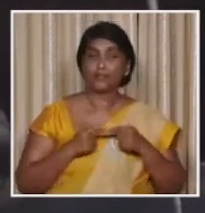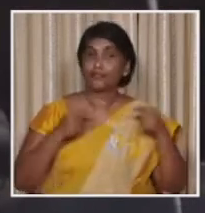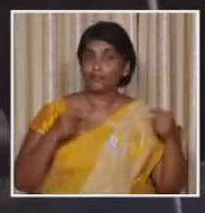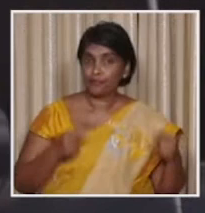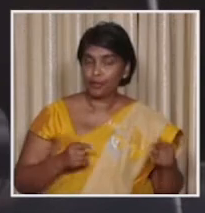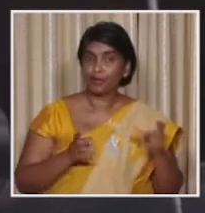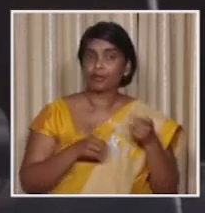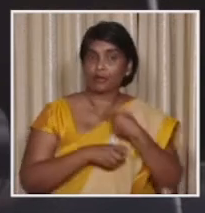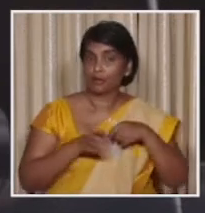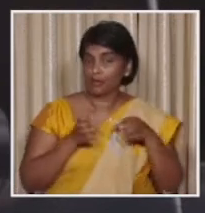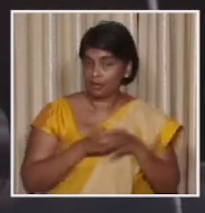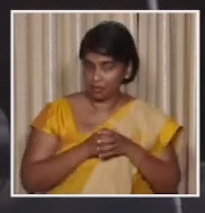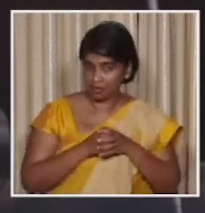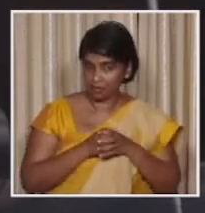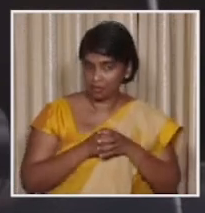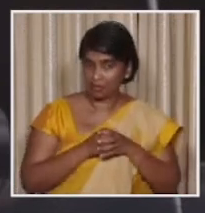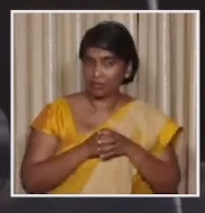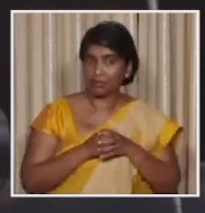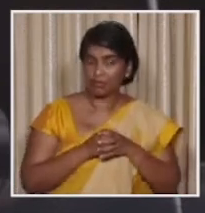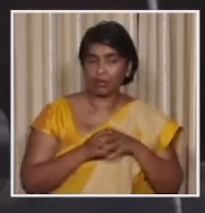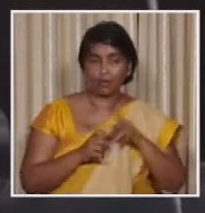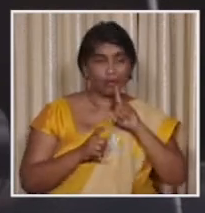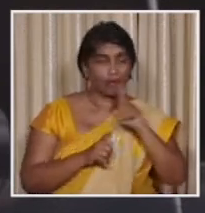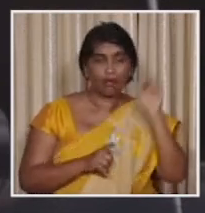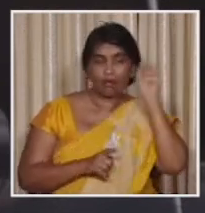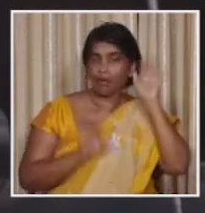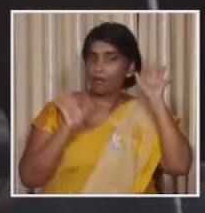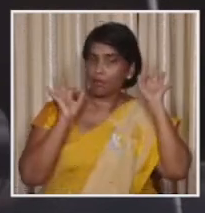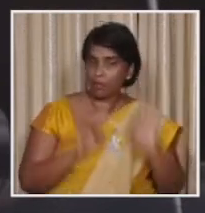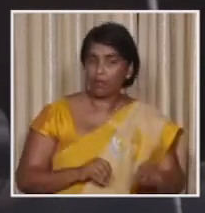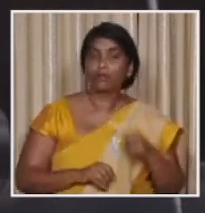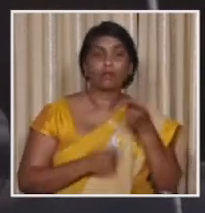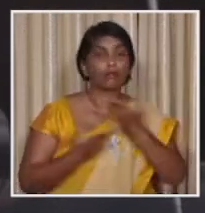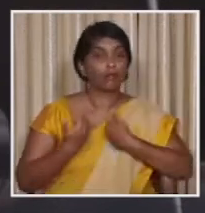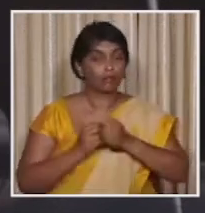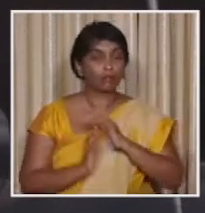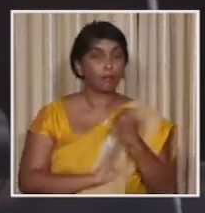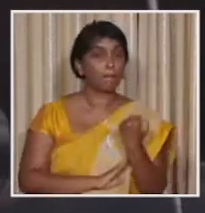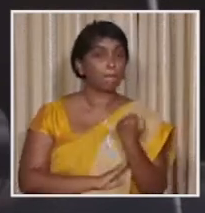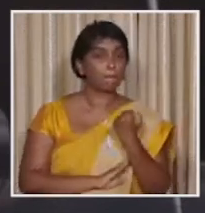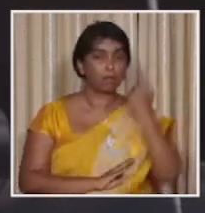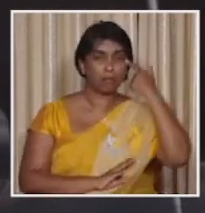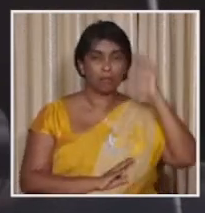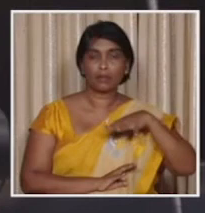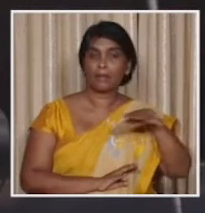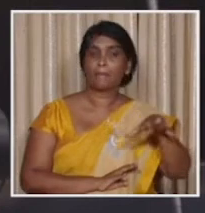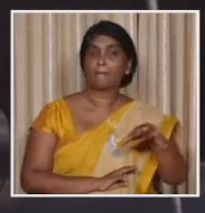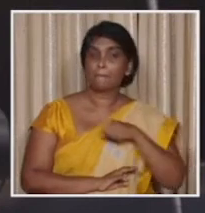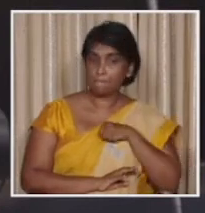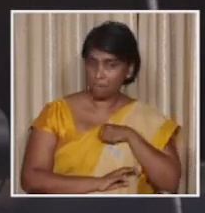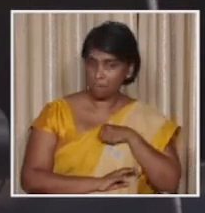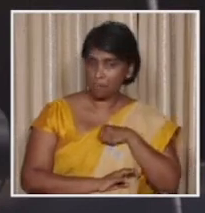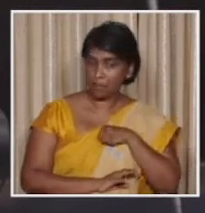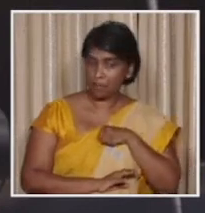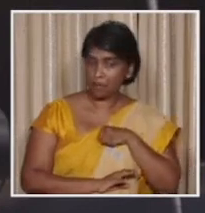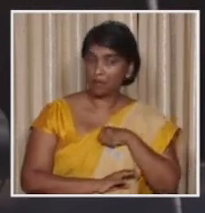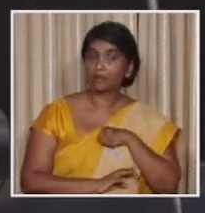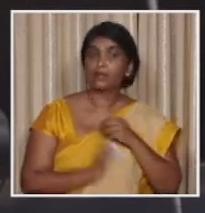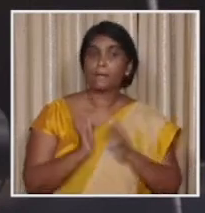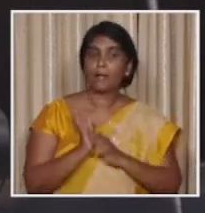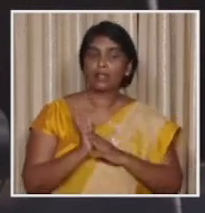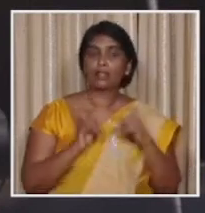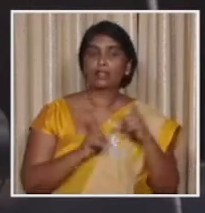විපක්ෂයේ කණ්ඩායමට අහුම්කම් දෙන්නේ නැතුව තමන්ගේ බලය අයුතු ලෙස පාවිච්චි කළා.